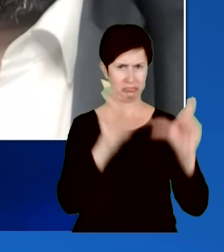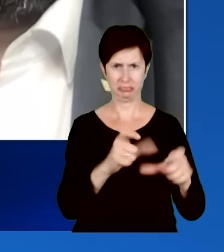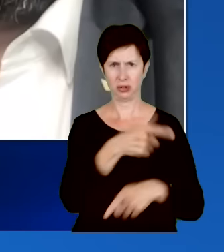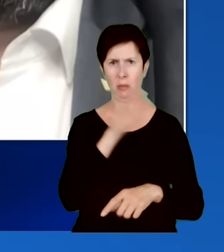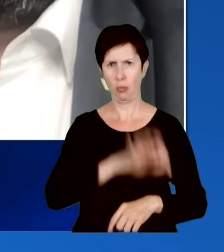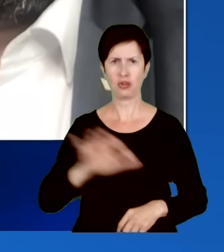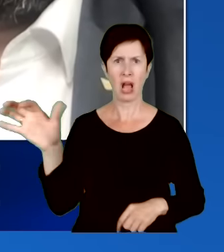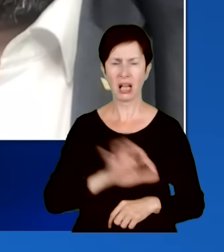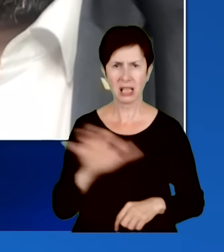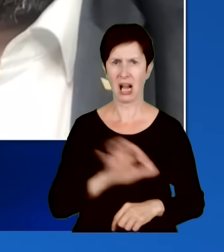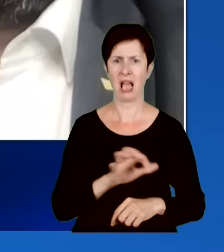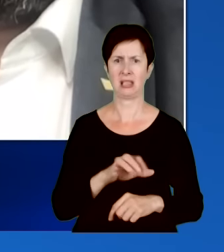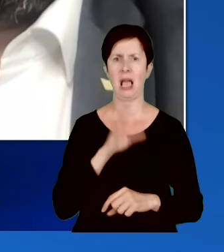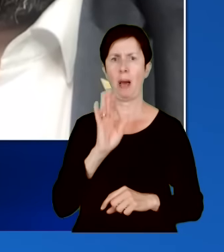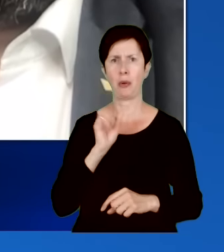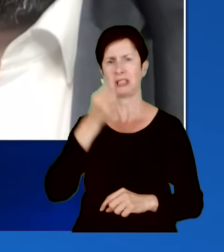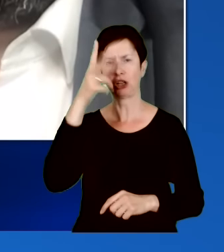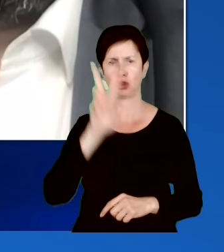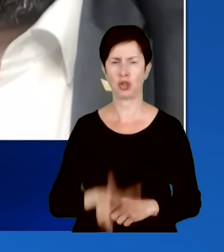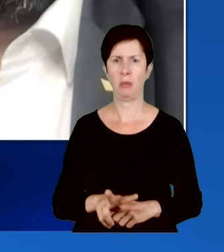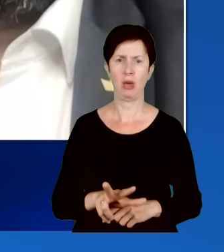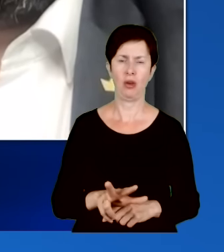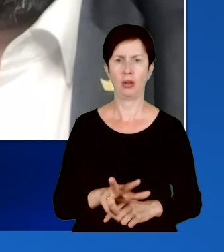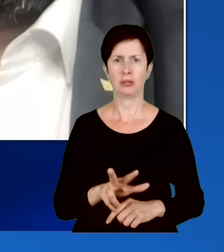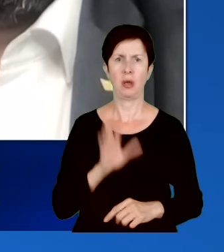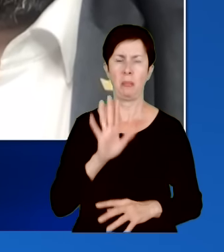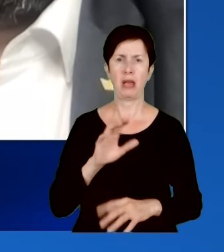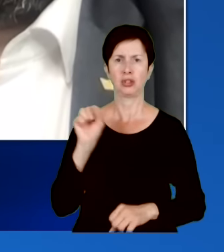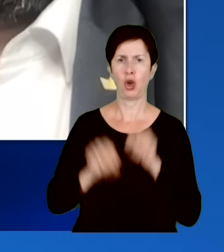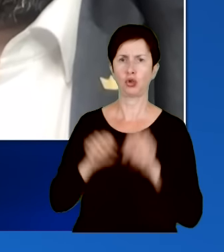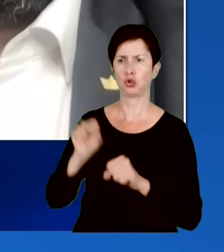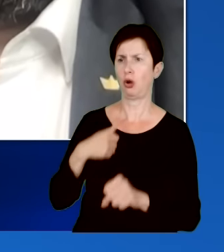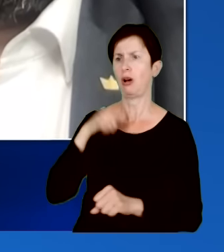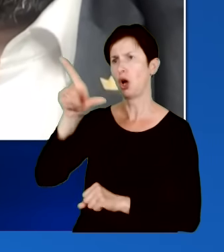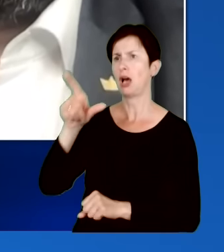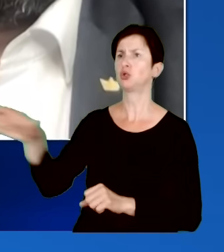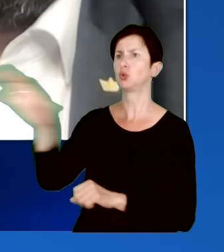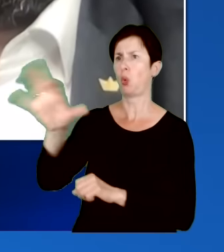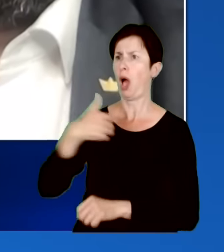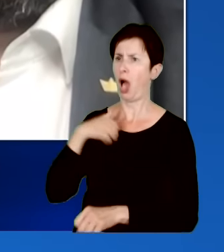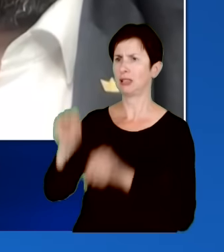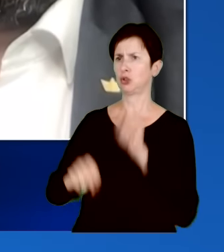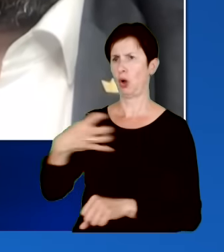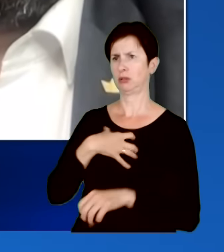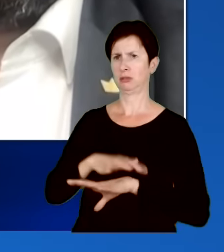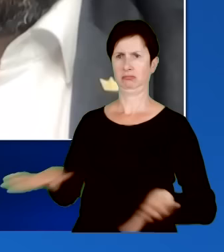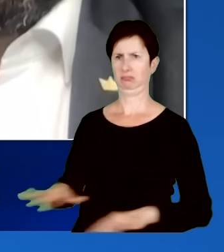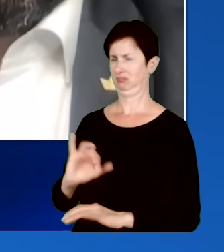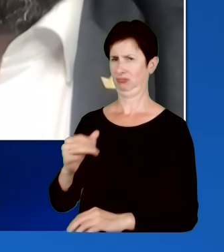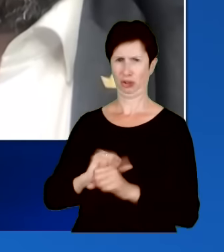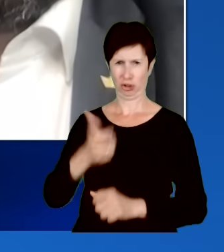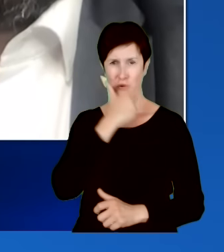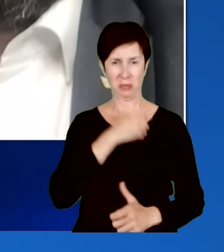rękę później po trzech miesiącach pójdzie i będzie sądził złodziei no śmiech na sali ale nasza rzeczywistość